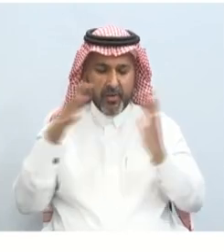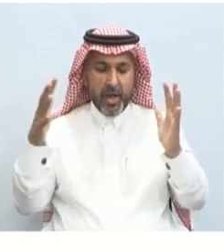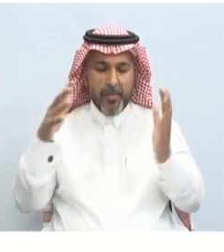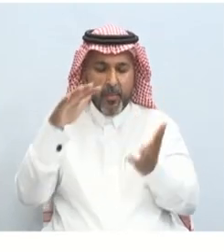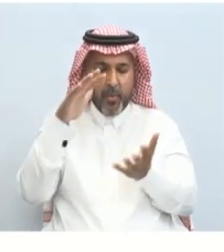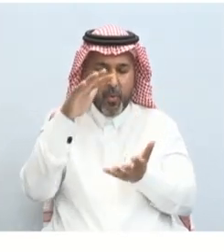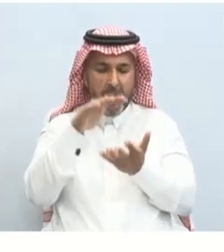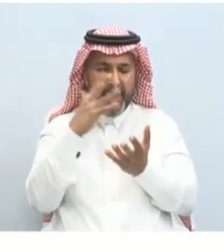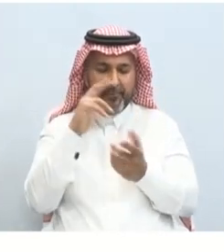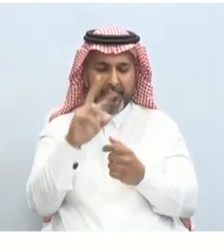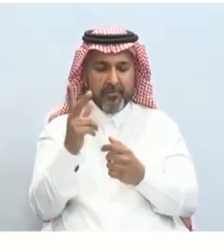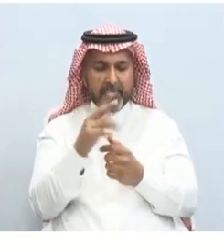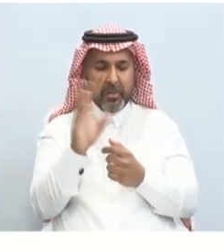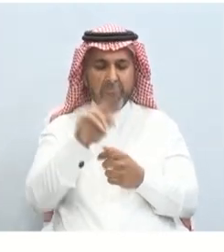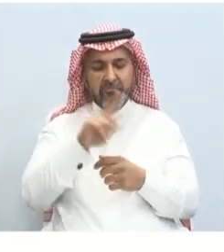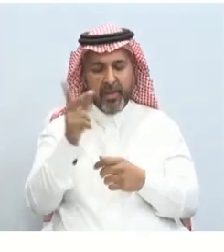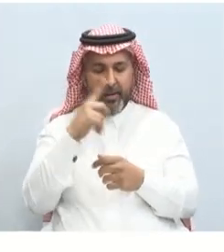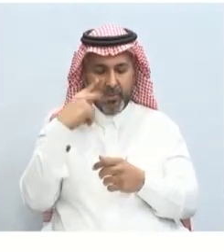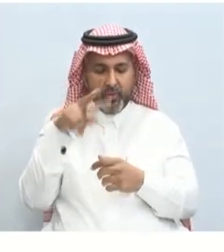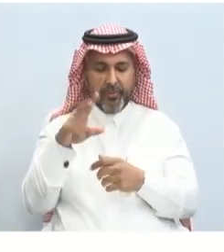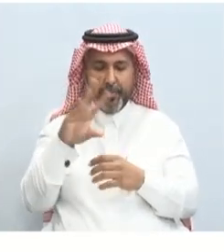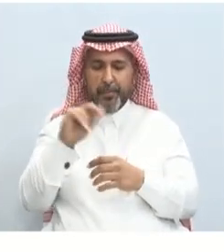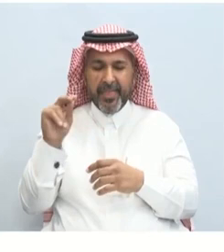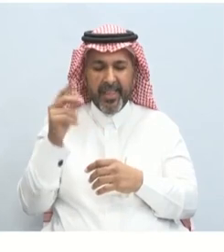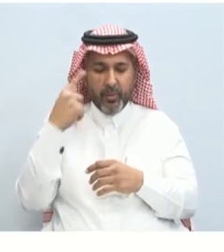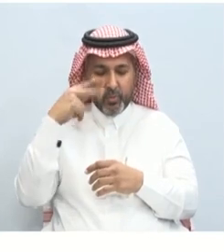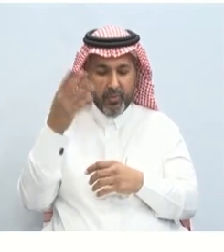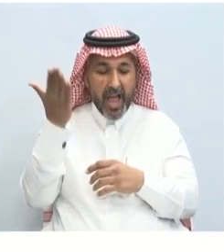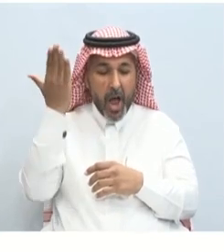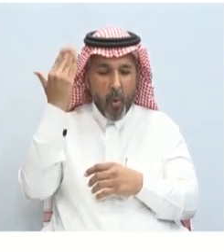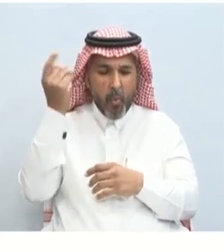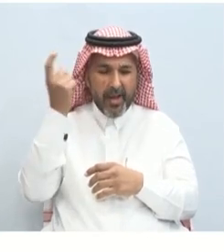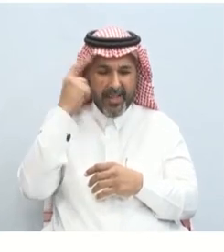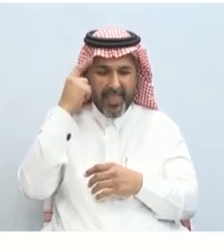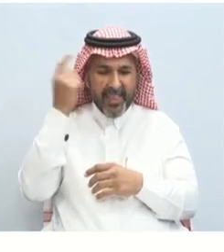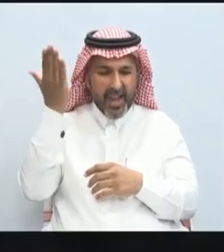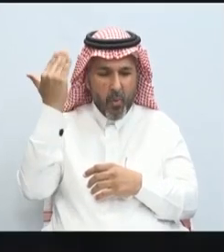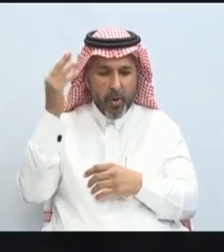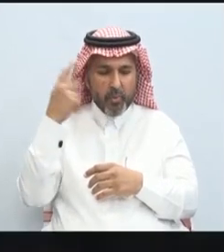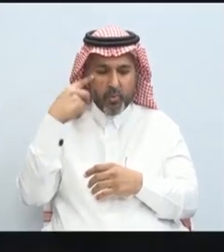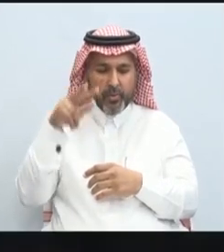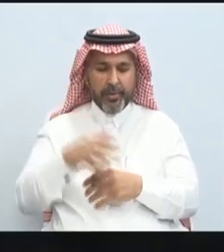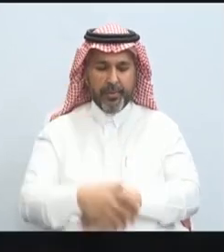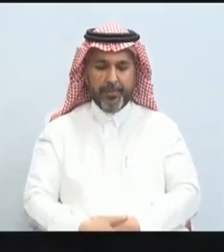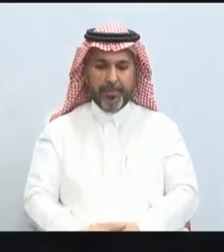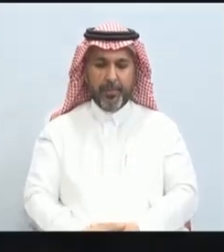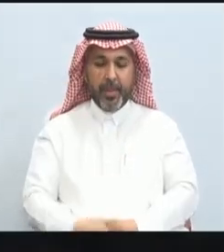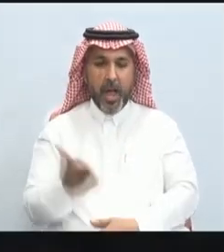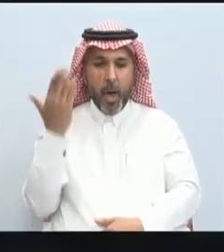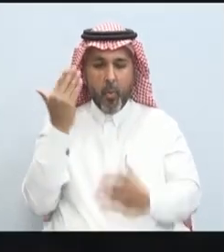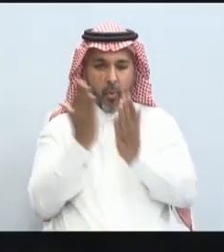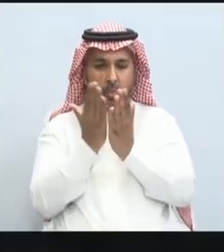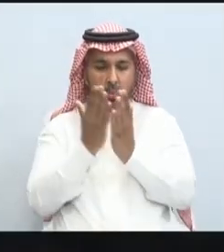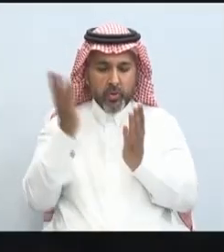الكلام هل تتذكرون اعزائي الطلاب عندما تعلمنا في الدروس